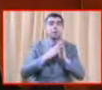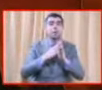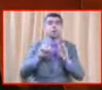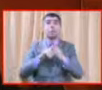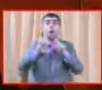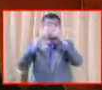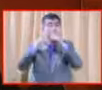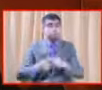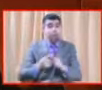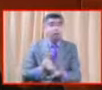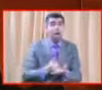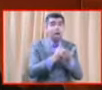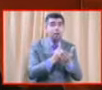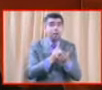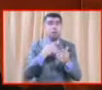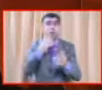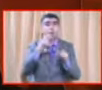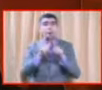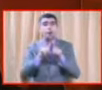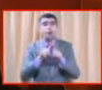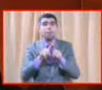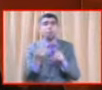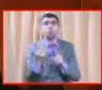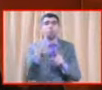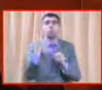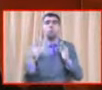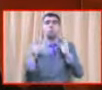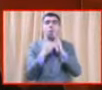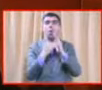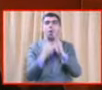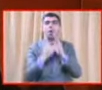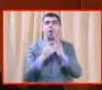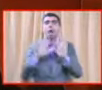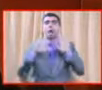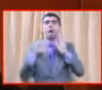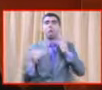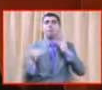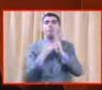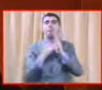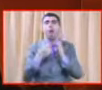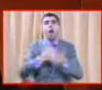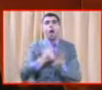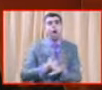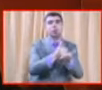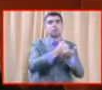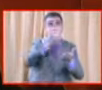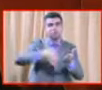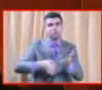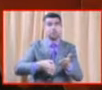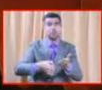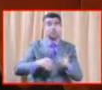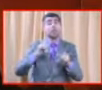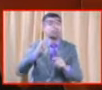20,000 و 100,000 درهم. تم توقيع 25 اتفاقية تعاون مع الجمعيات التي استفادت من